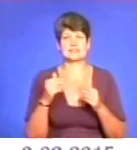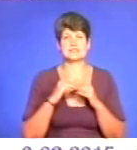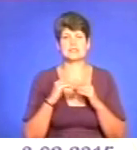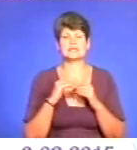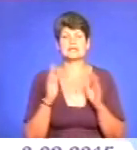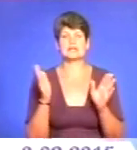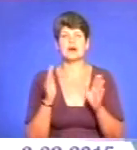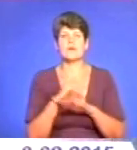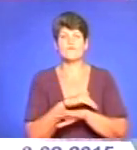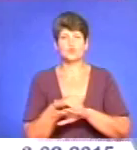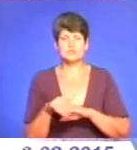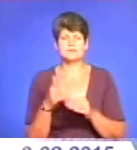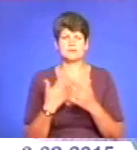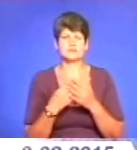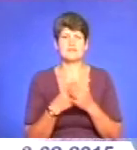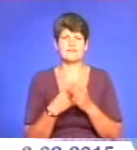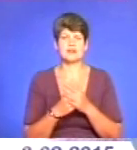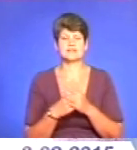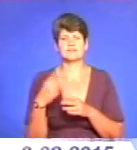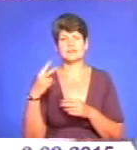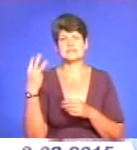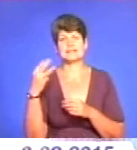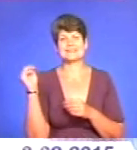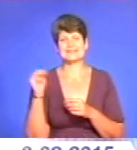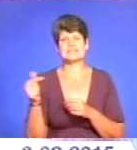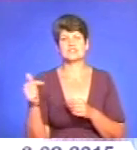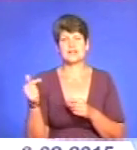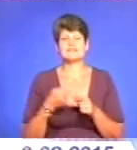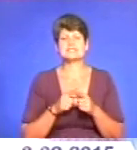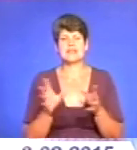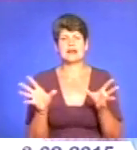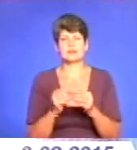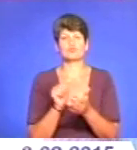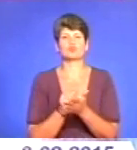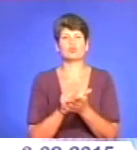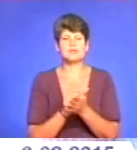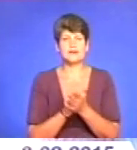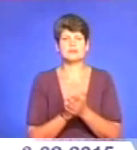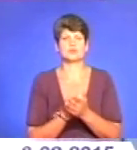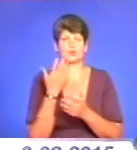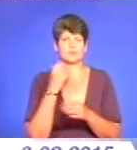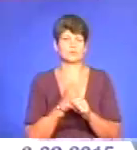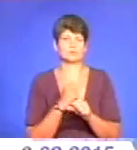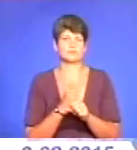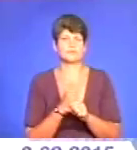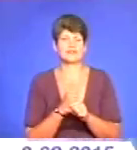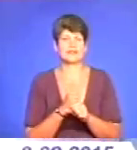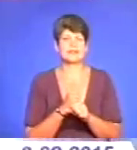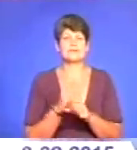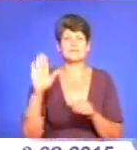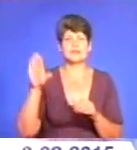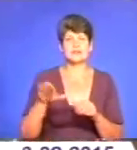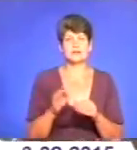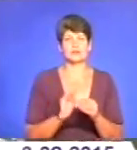комплекту включається в межах 23 тисяч гривень. Це вже разом з документацією, оскільки на кожен об'єкт треба робити окремі документи. Гірка і плюс